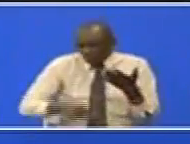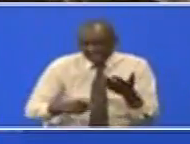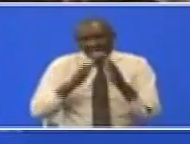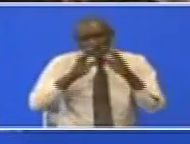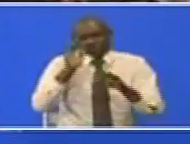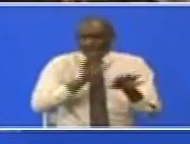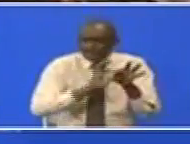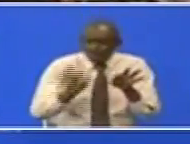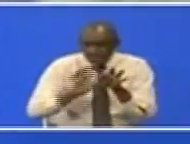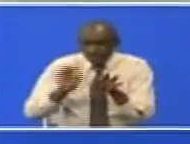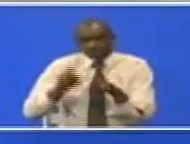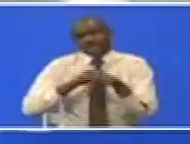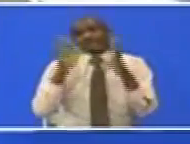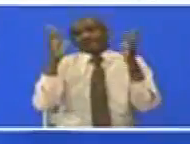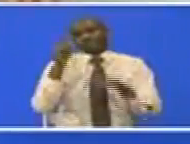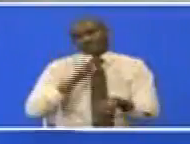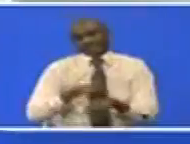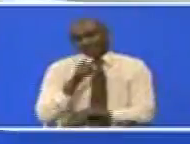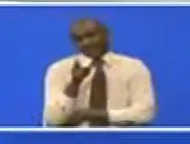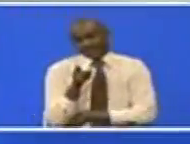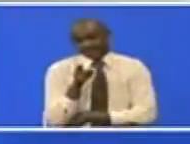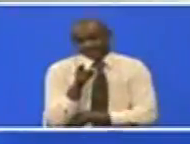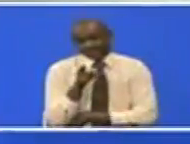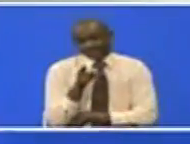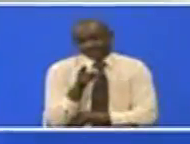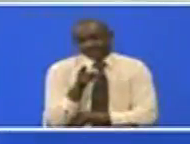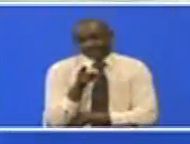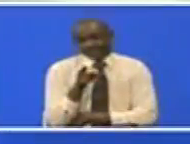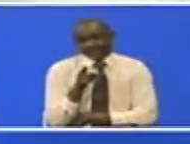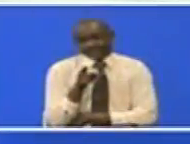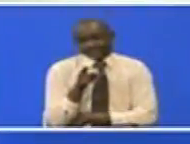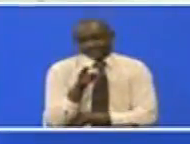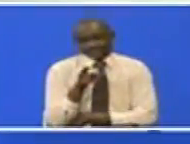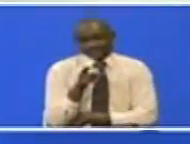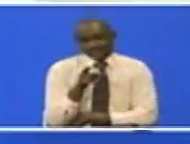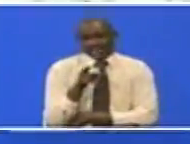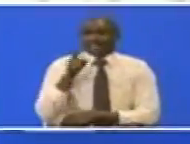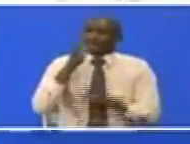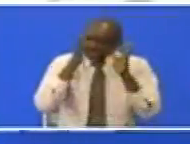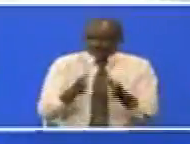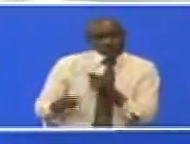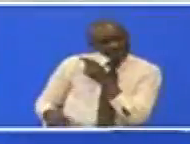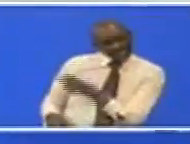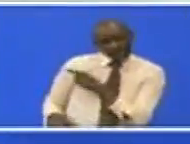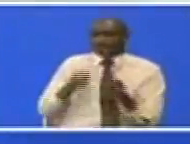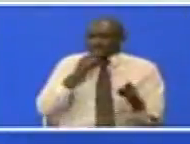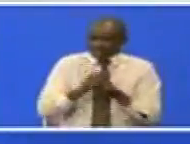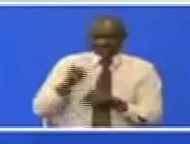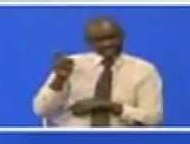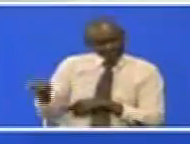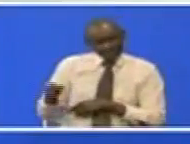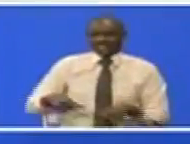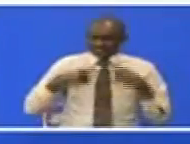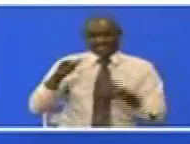kuchomwa mkesha wa krismasi festus kuyo na Jacob kuyo ni ndugu walioishi